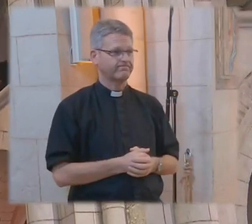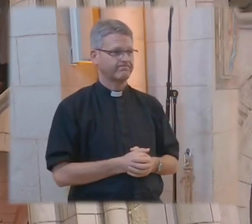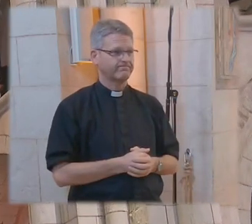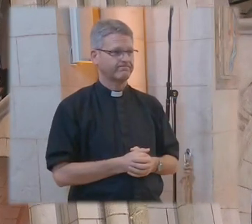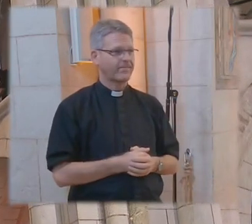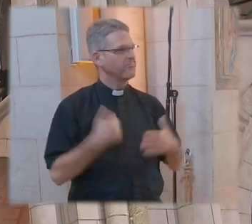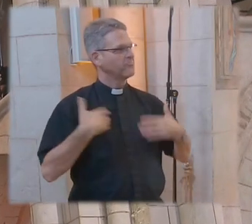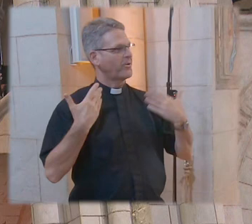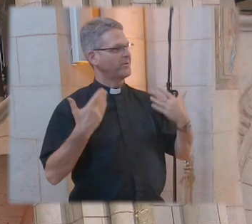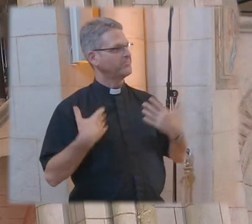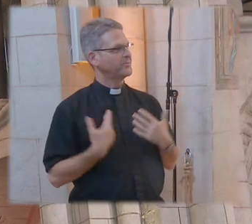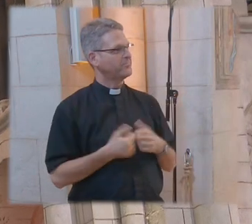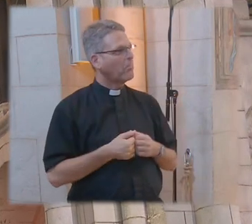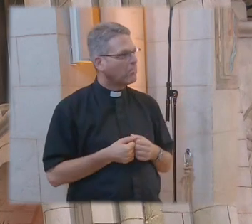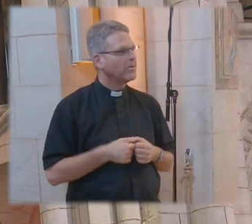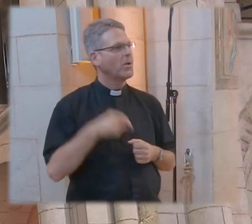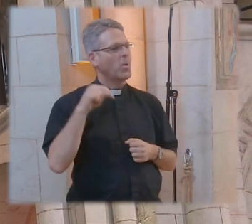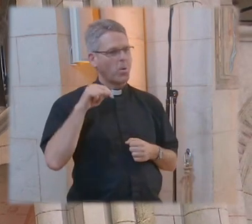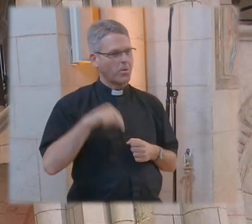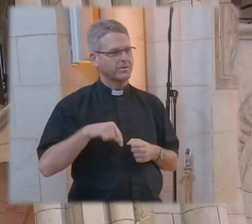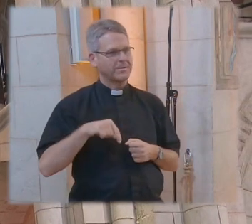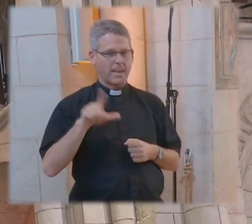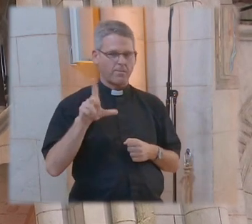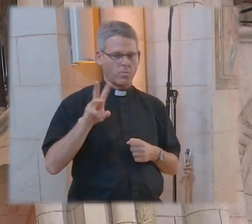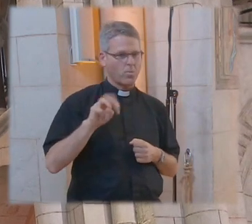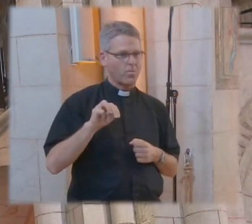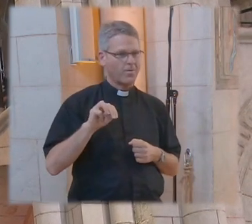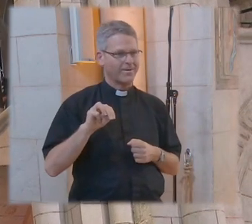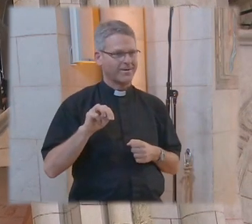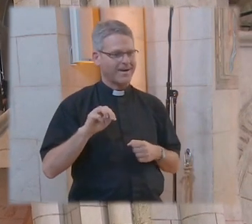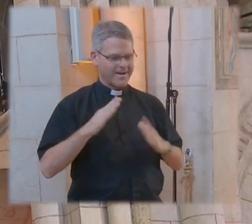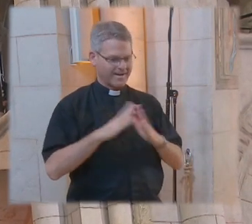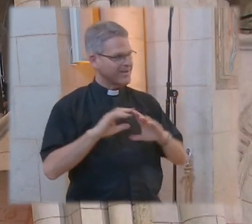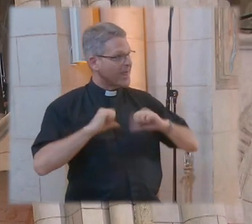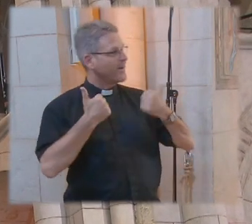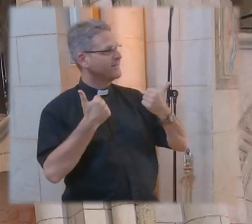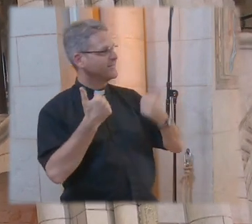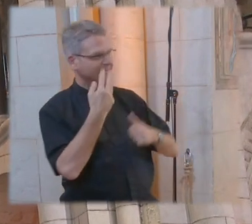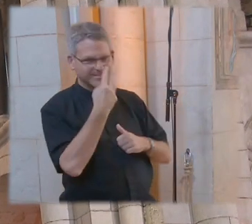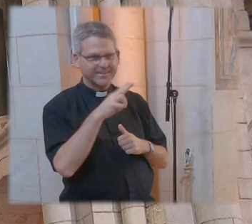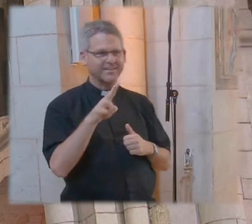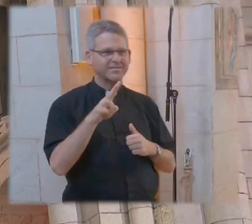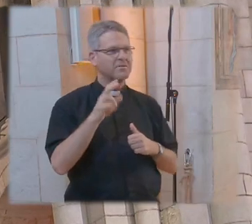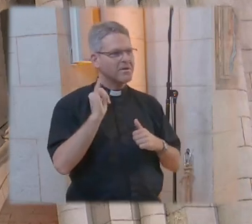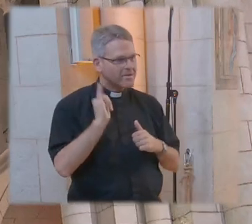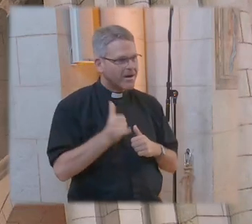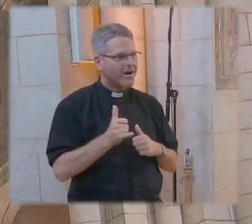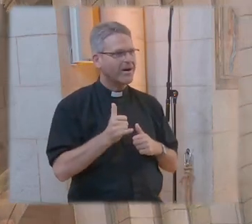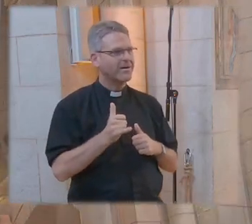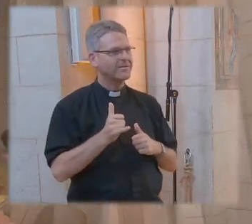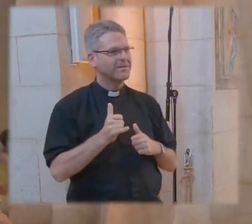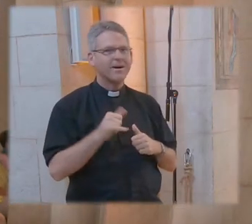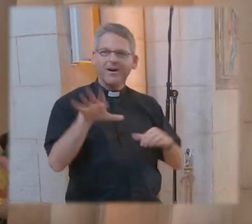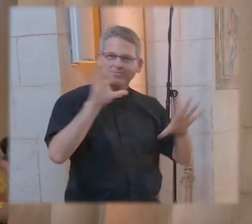Ich freue mich sehr, heute hier in Limburg lebendige Kirche, ja Weltkirche, erleben